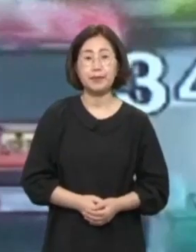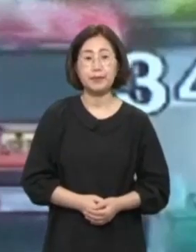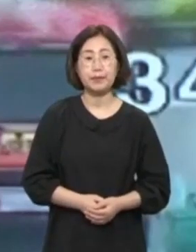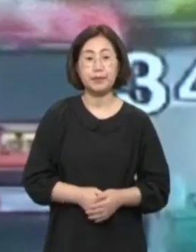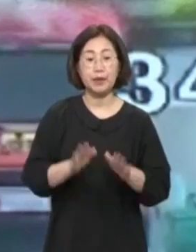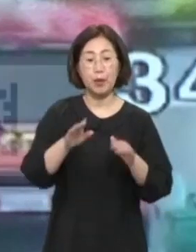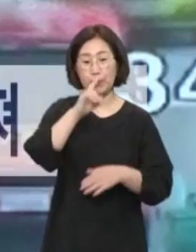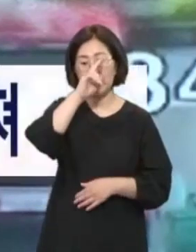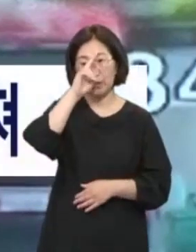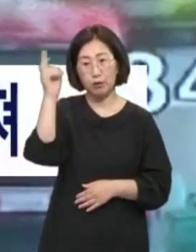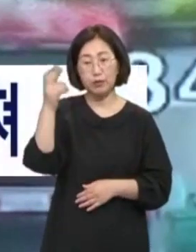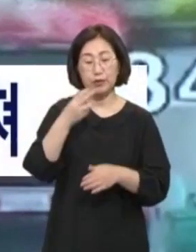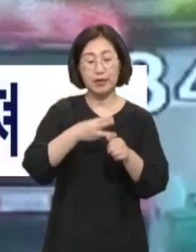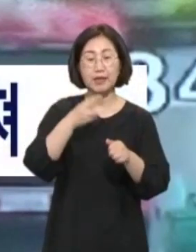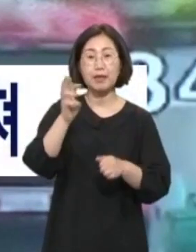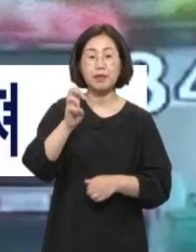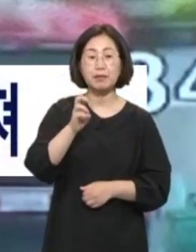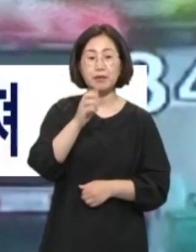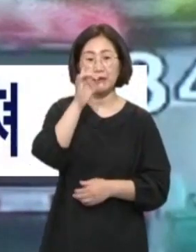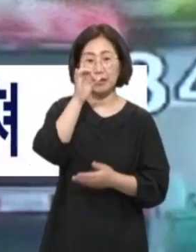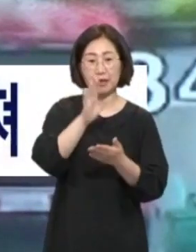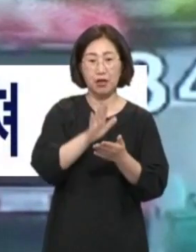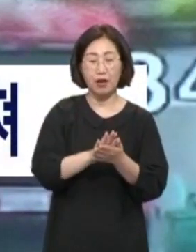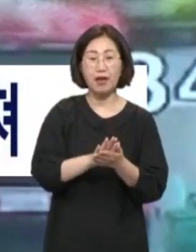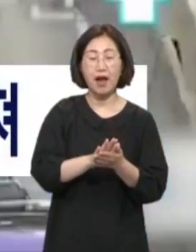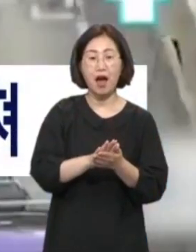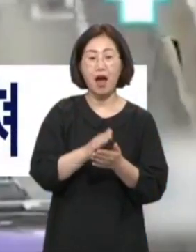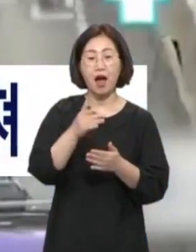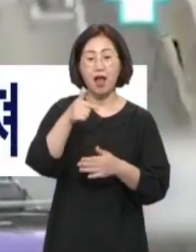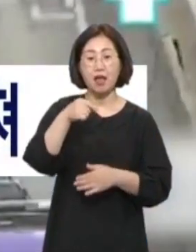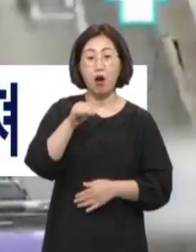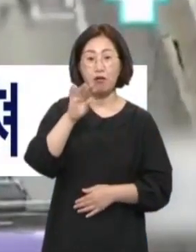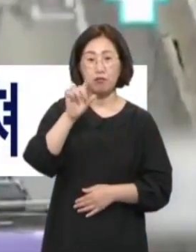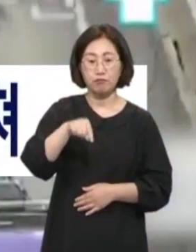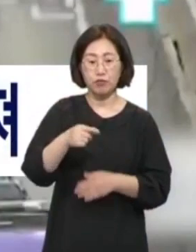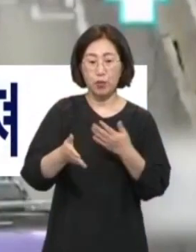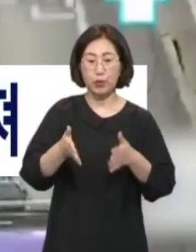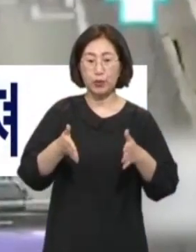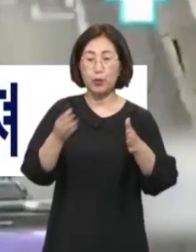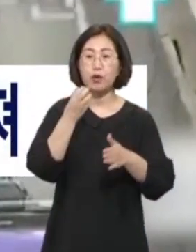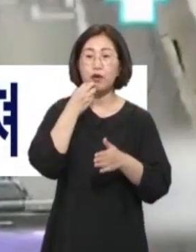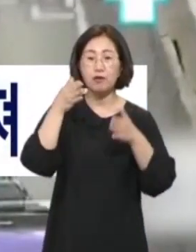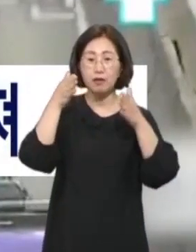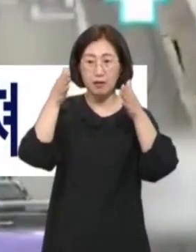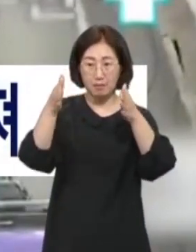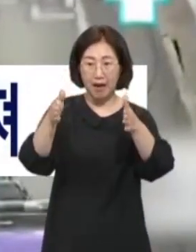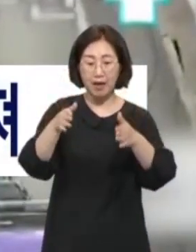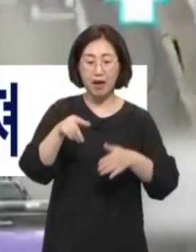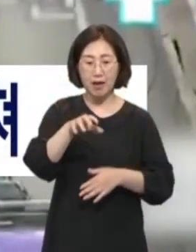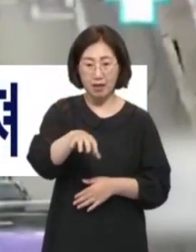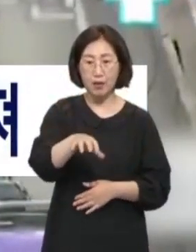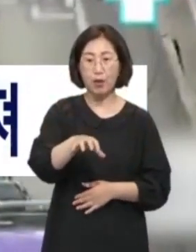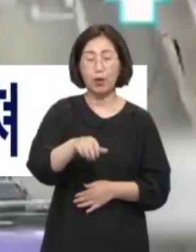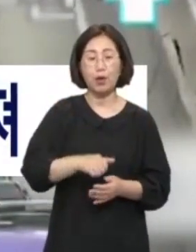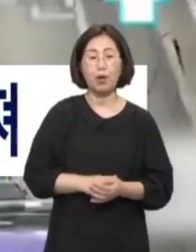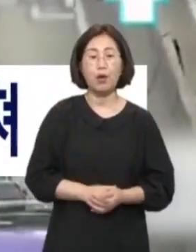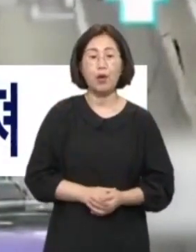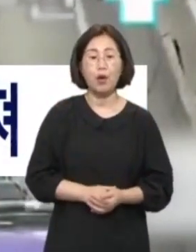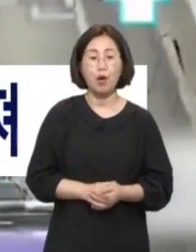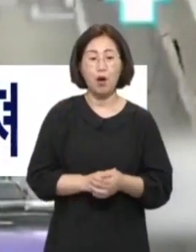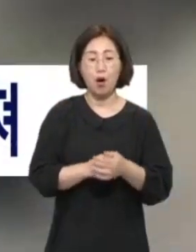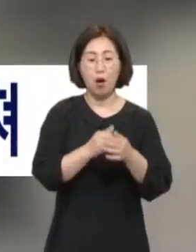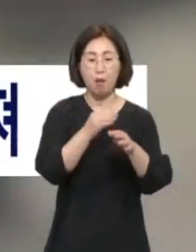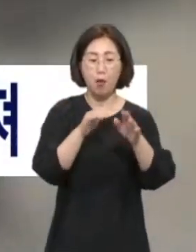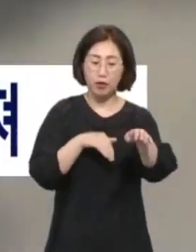오늘 오후 3시 반쯤 천안시 동남구 신부동 경부고속도로 서울 방향 341km 지점에서